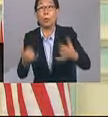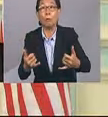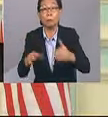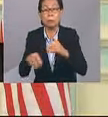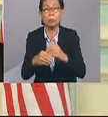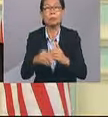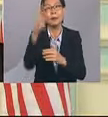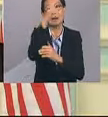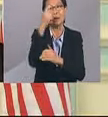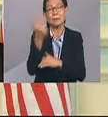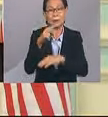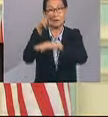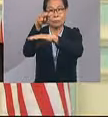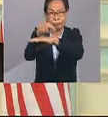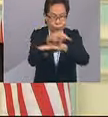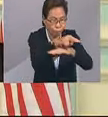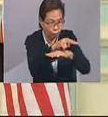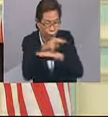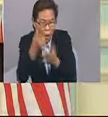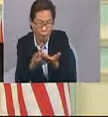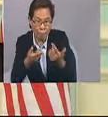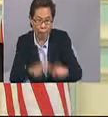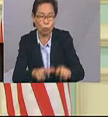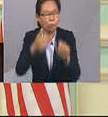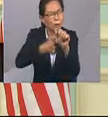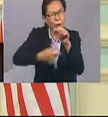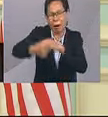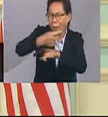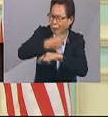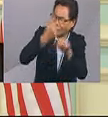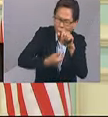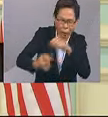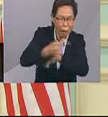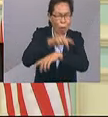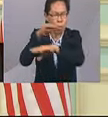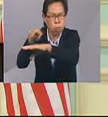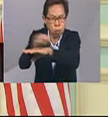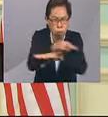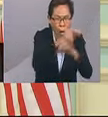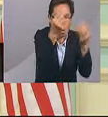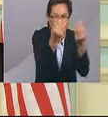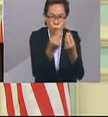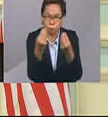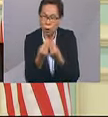Kajian sentiasa memantau perkembangan setiap hari dari segi berjumlah